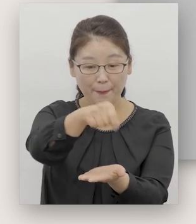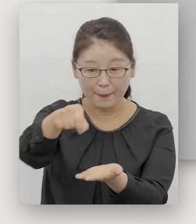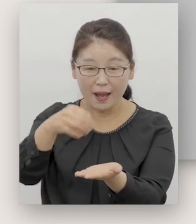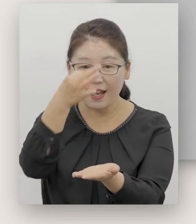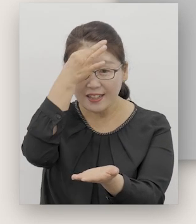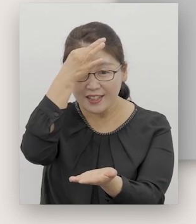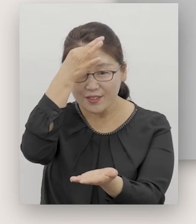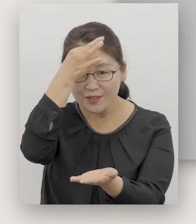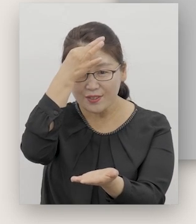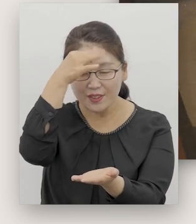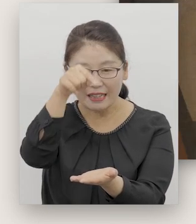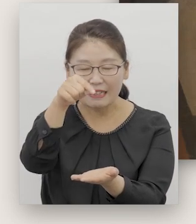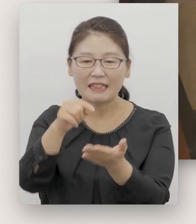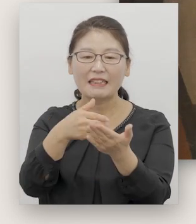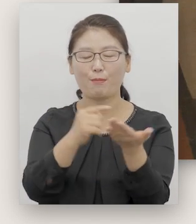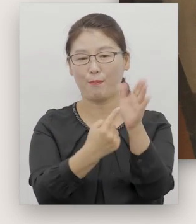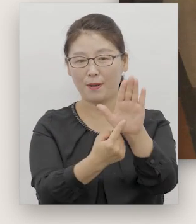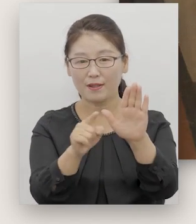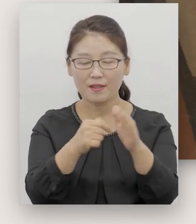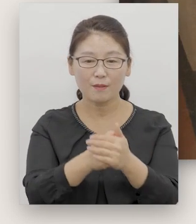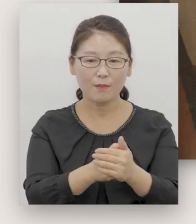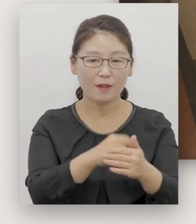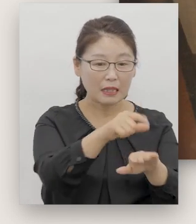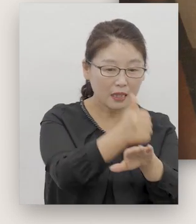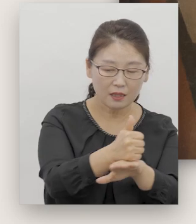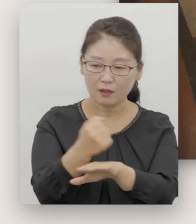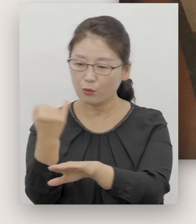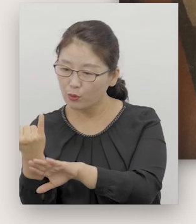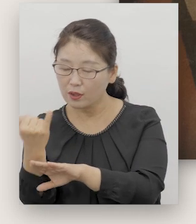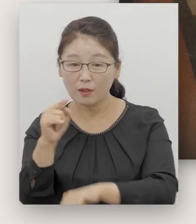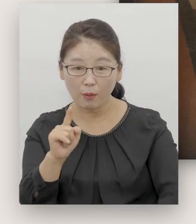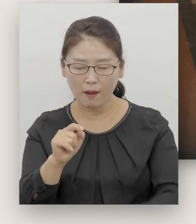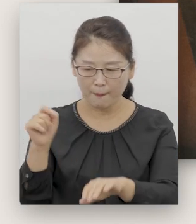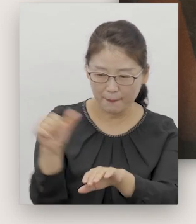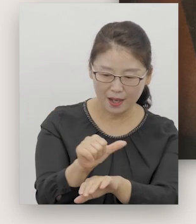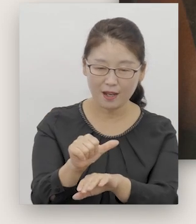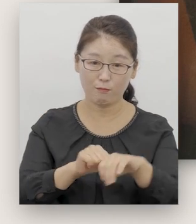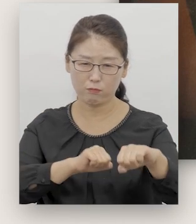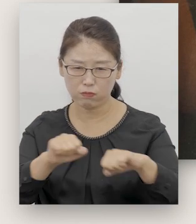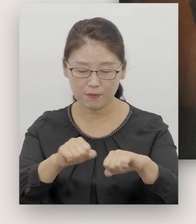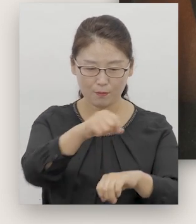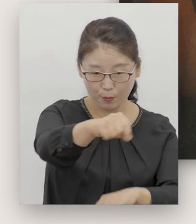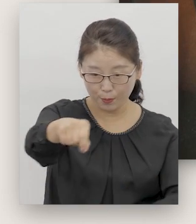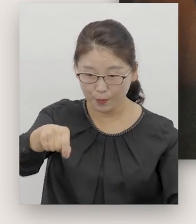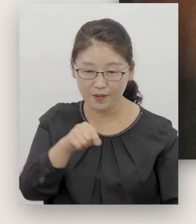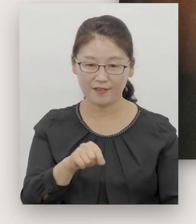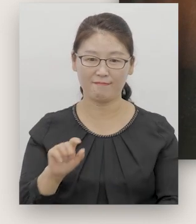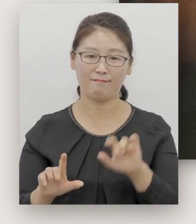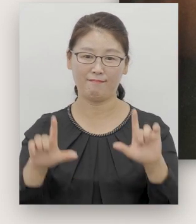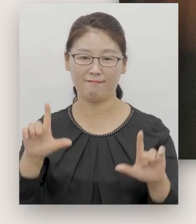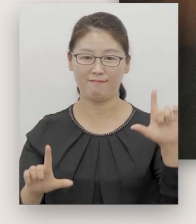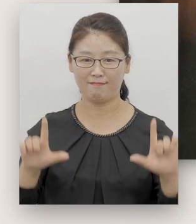어디론가 가로지르는 빠르게 가로지르는 이제 그런 체스판 안에서의 어떤 움직임을 표현한 것인데요.